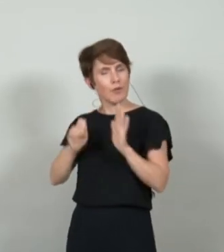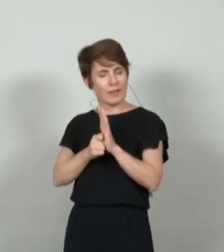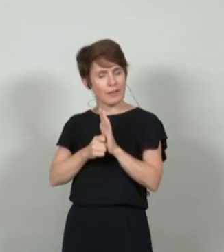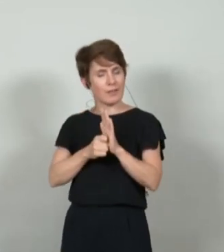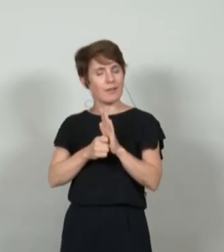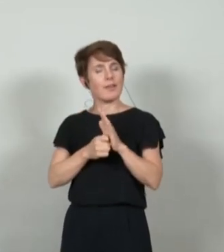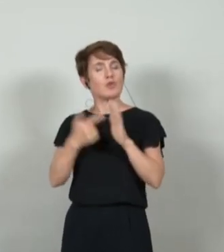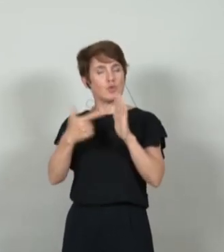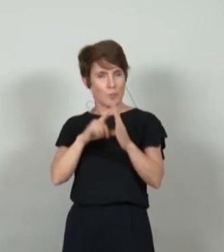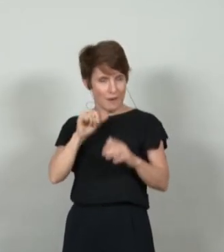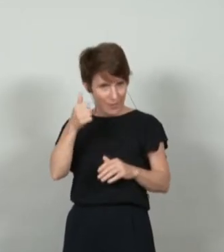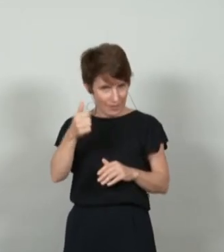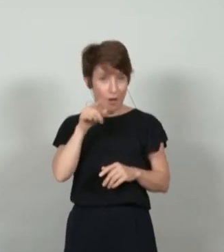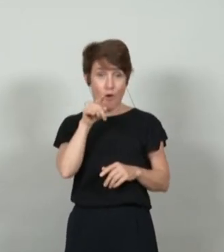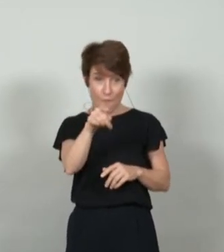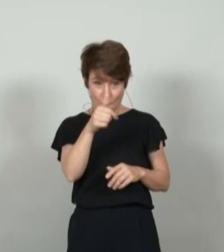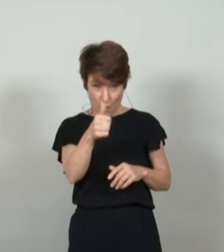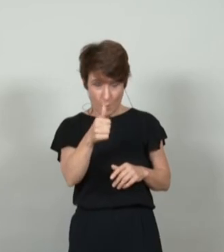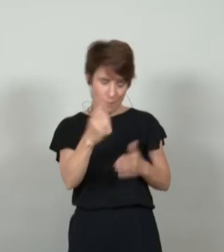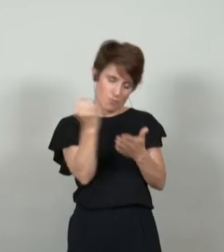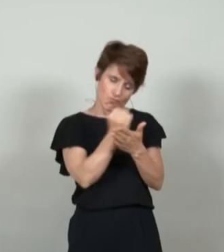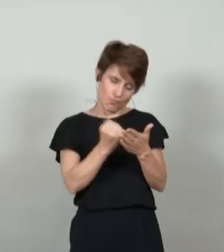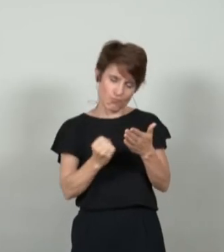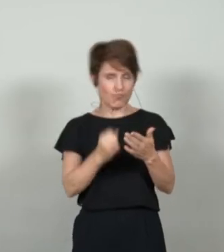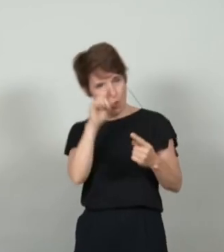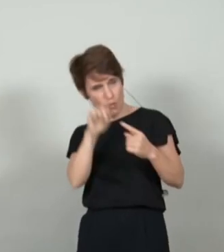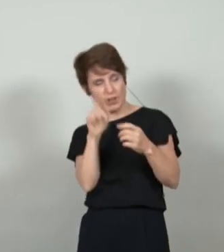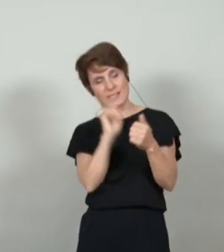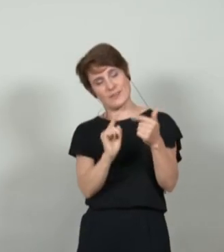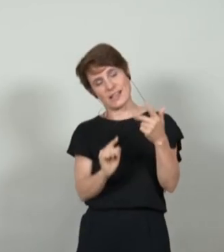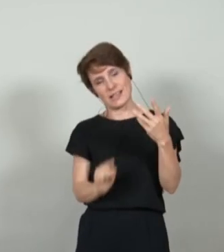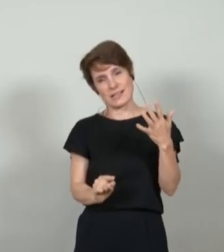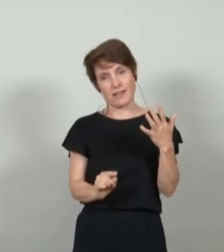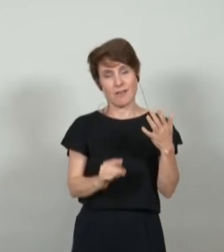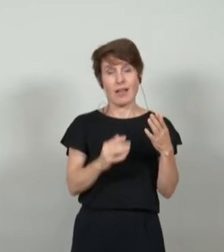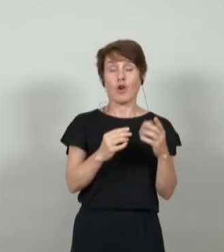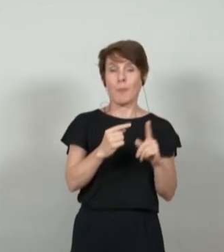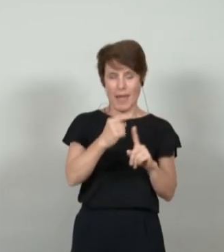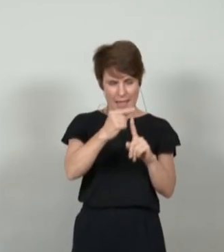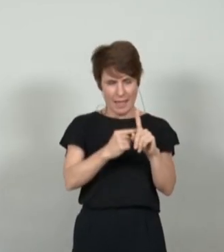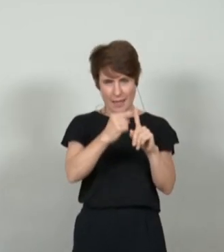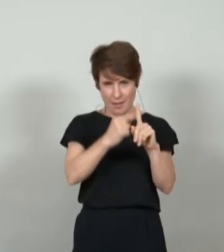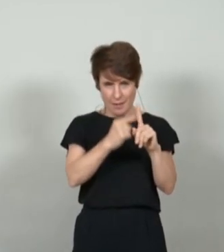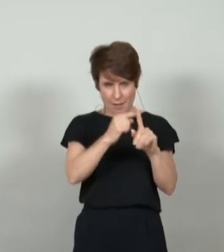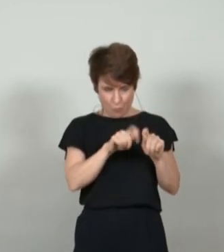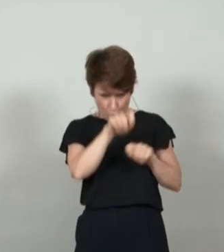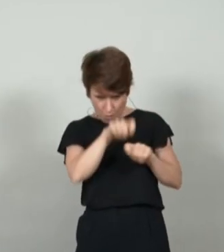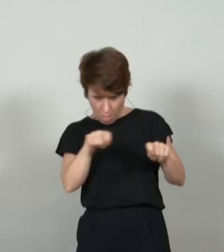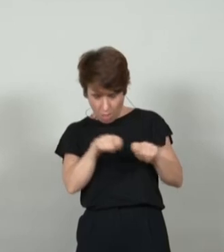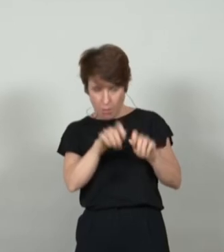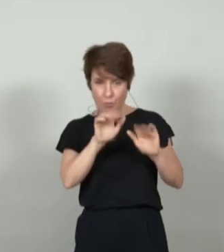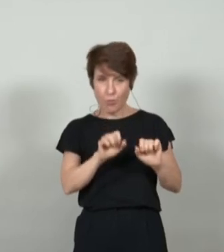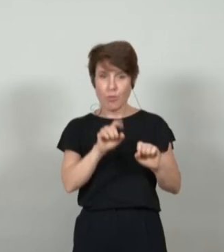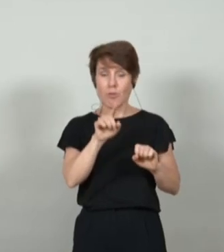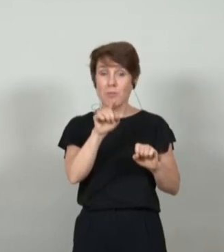des indicateurs étaient proposés vous auriez pu au moins les prendre en compte il était